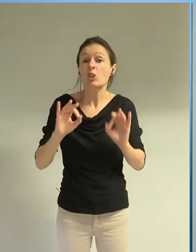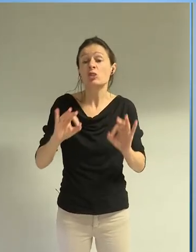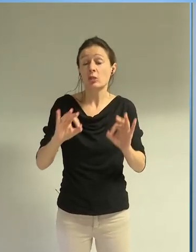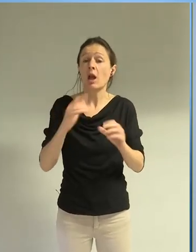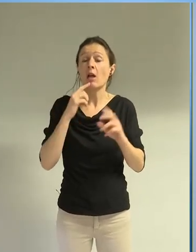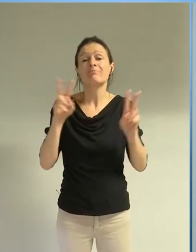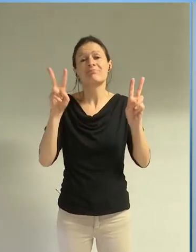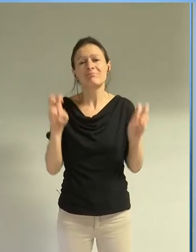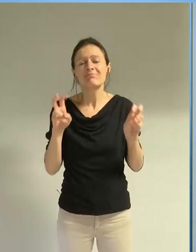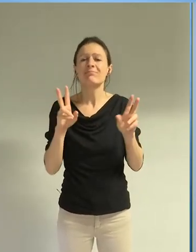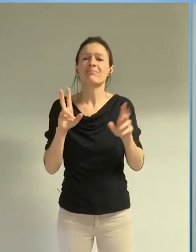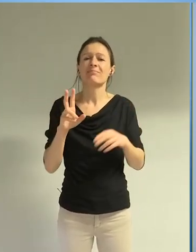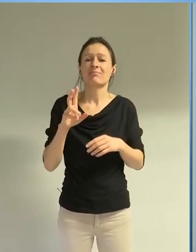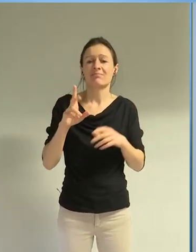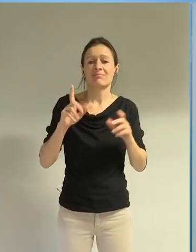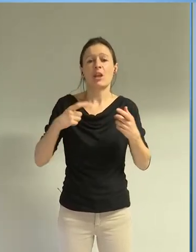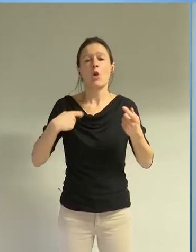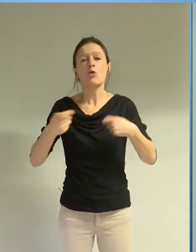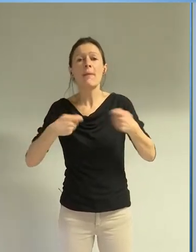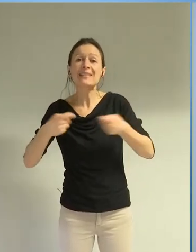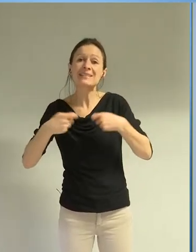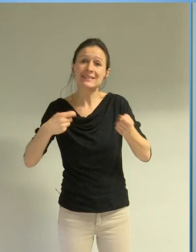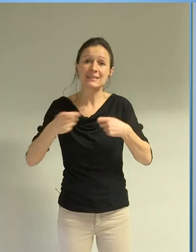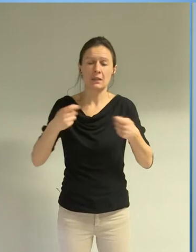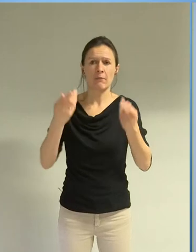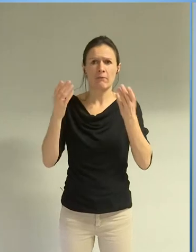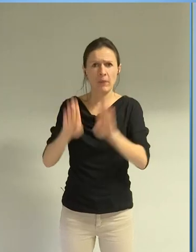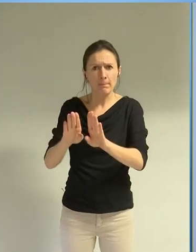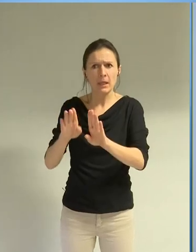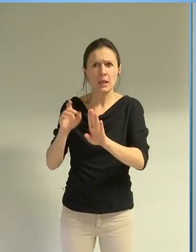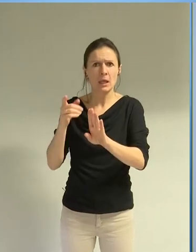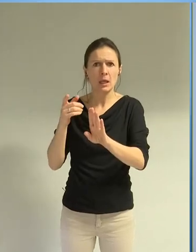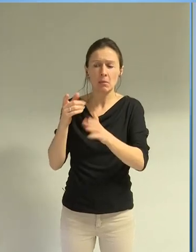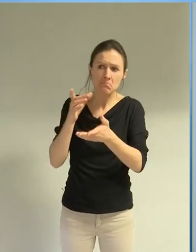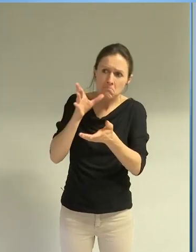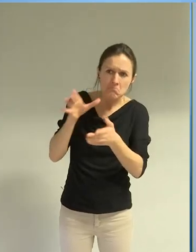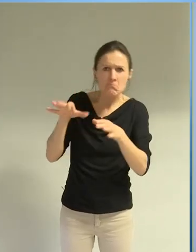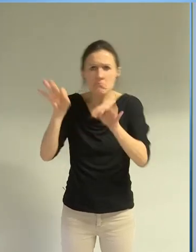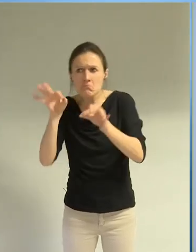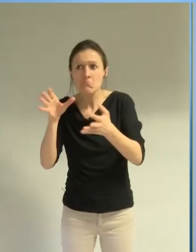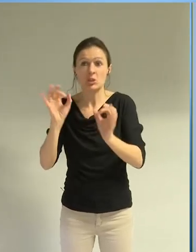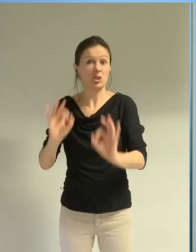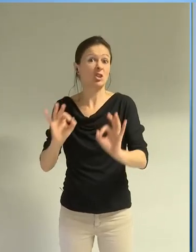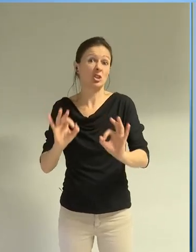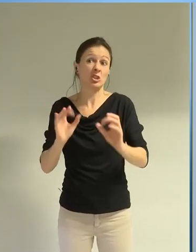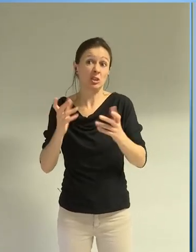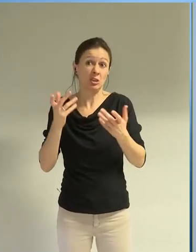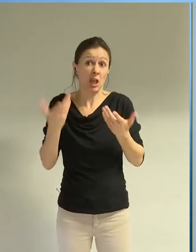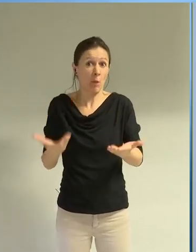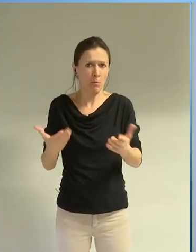vous en parler le taux de vacance commercial n'a jamais été aussi bas qu'aujourd'hui avec un centre ville qui